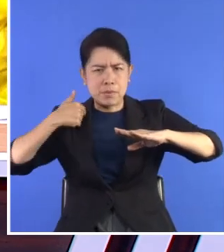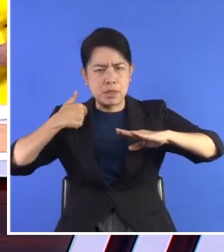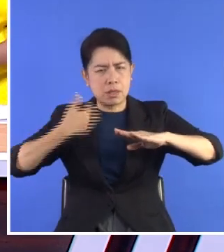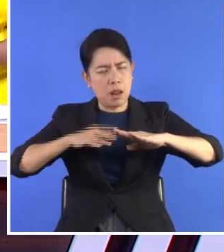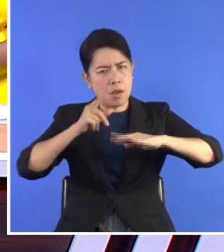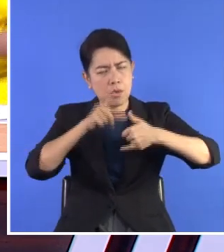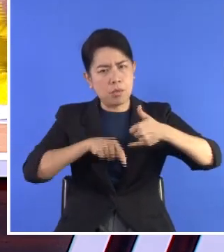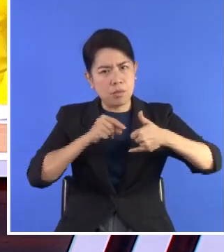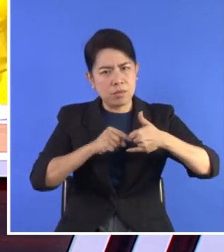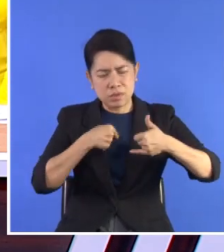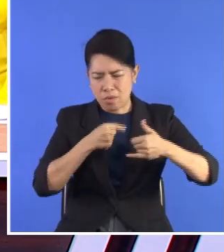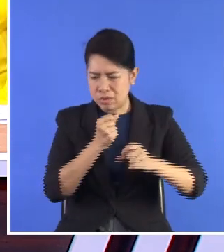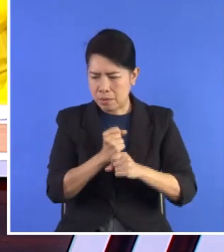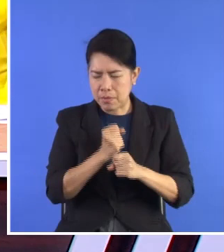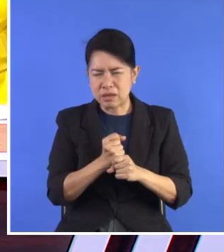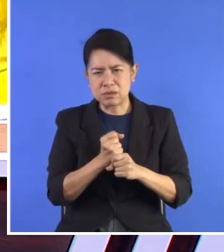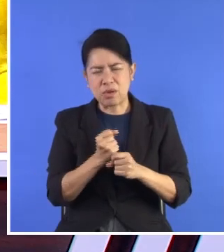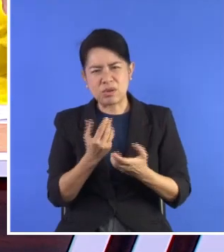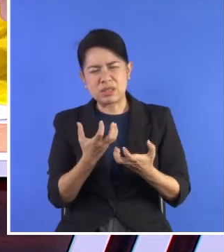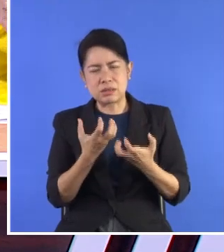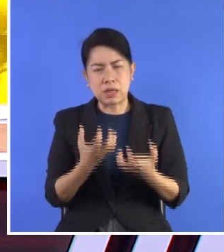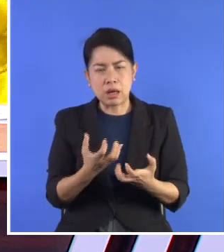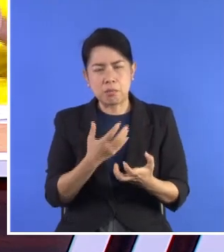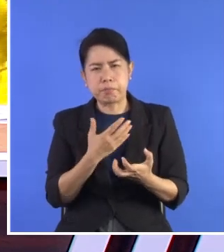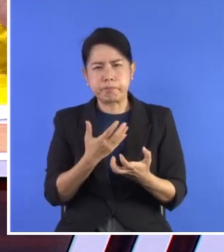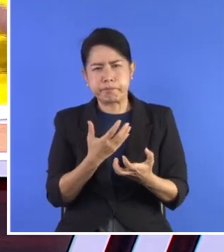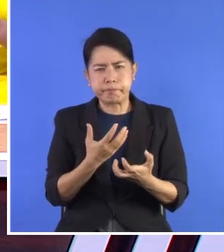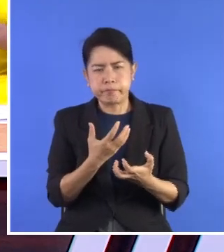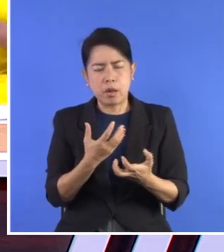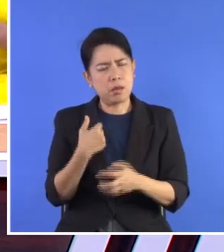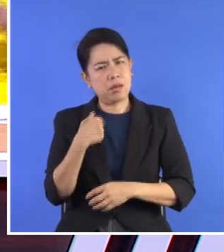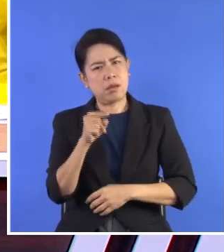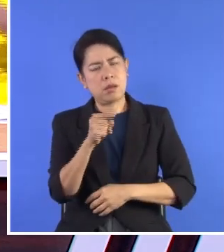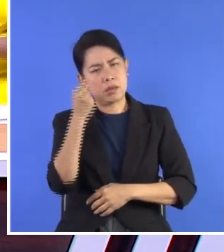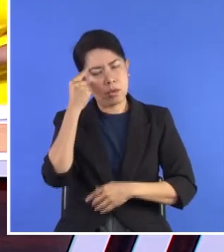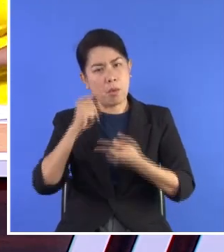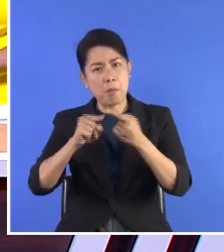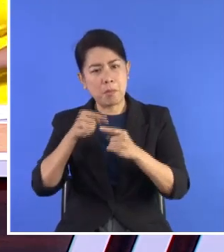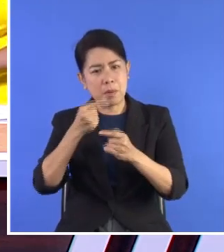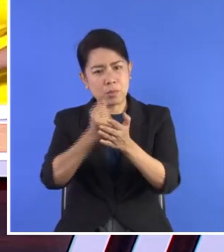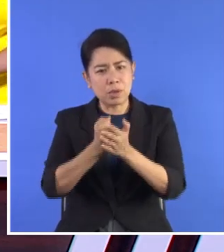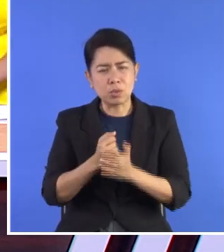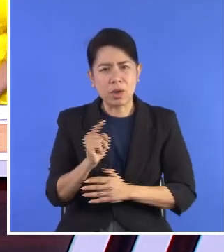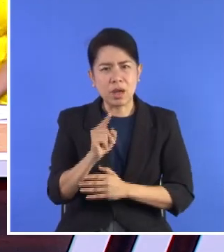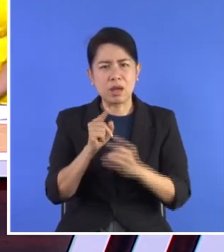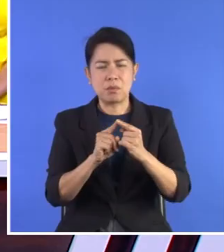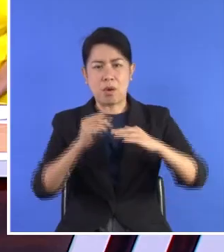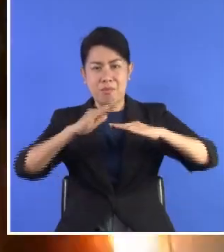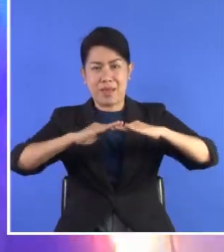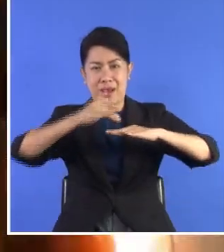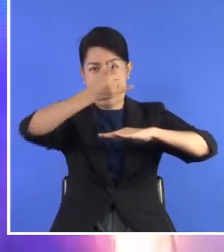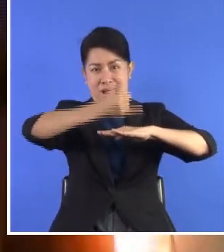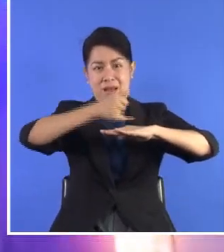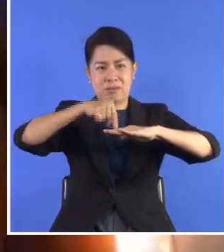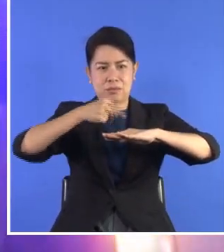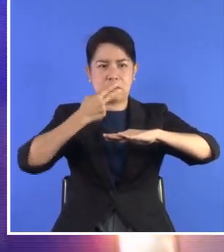ขยับตัวไม่ได้ทีนี้เพื่อนที่อยู่ข้างบนเนี่ยจะช่วยเอาลงมาจะช่วยลงมายังไงดีอ่ะคะมันไม่ได้เพราะมันอยู่สูงคุณผู้ชม 8เมตร